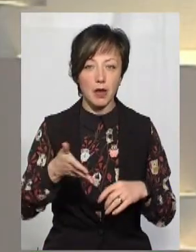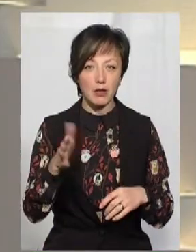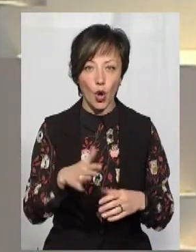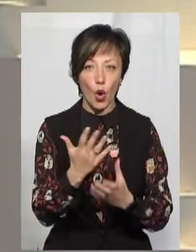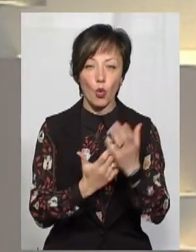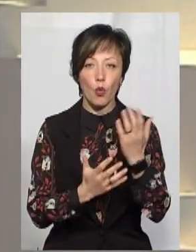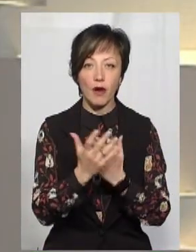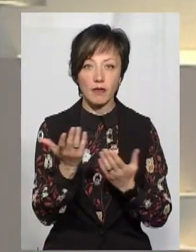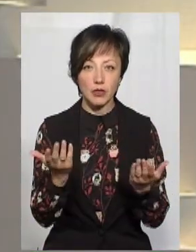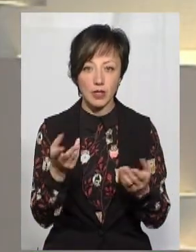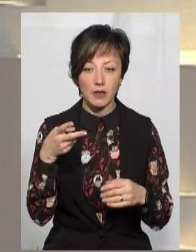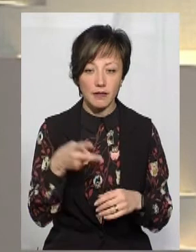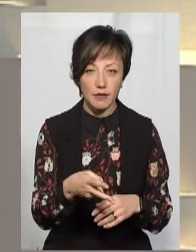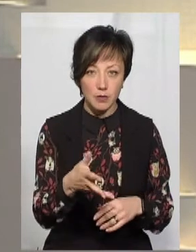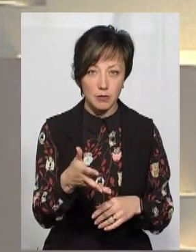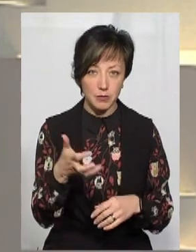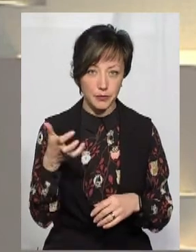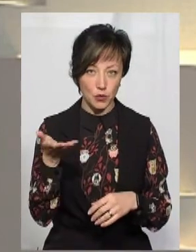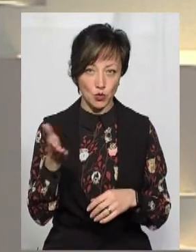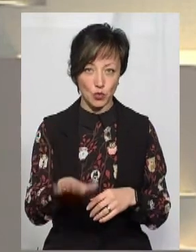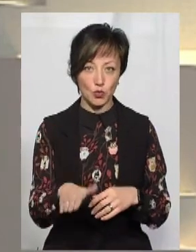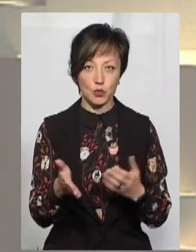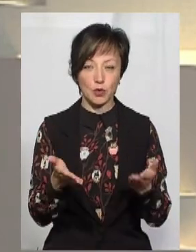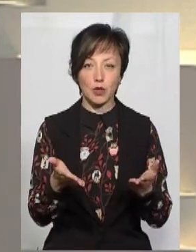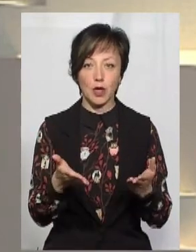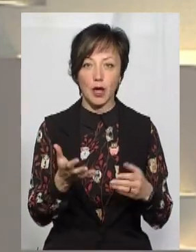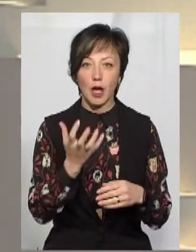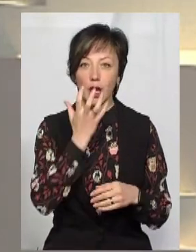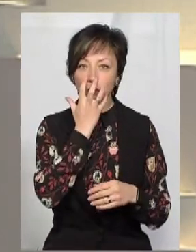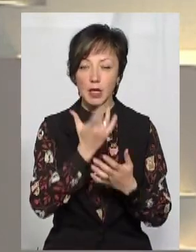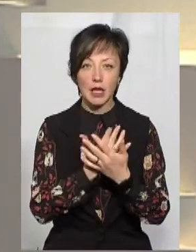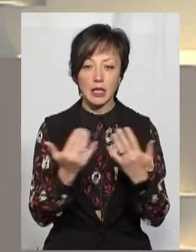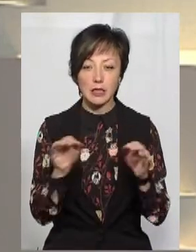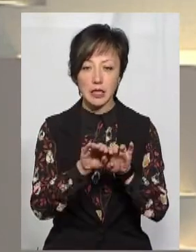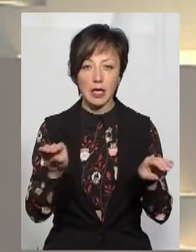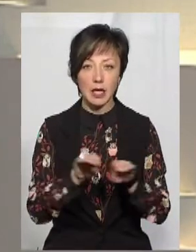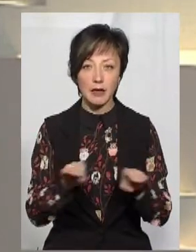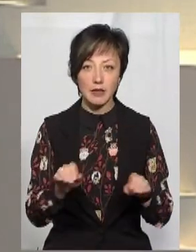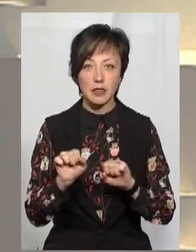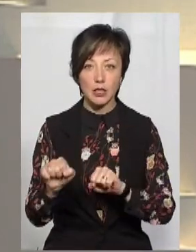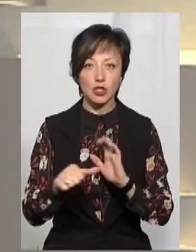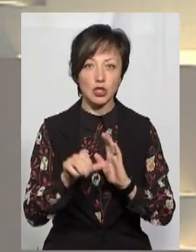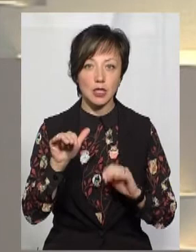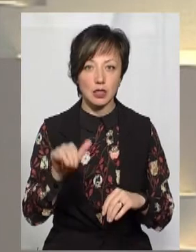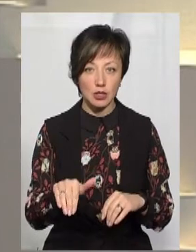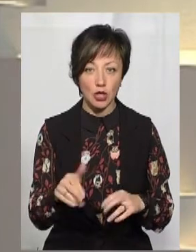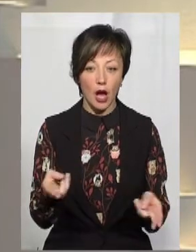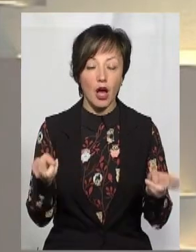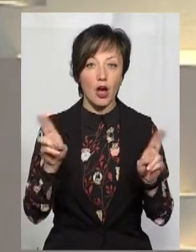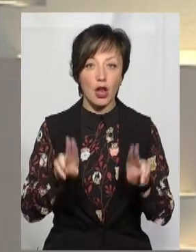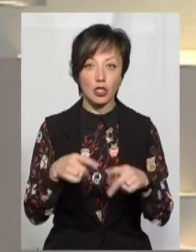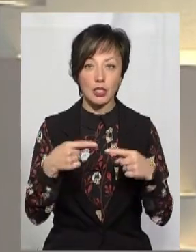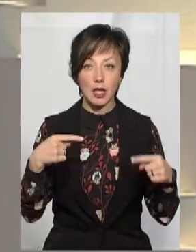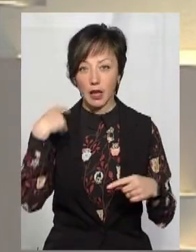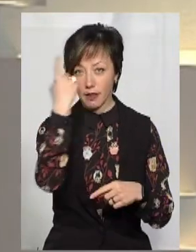тисяч, рукавиці на трилові 2,5 тисячі штук, респіратори різних рівнів захисту 6 тисяч, решта